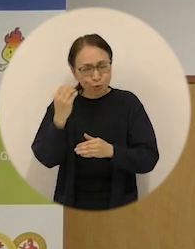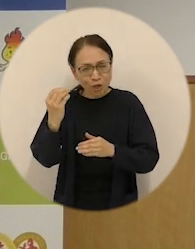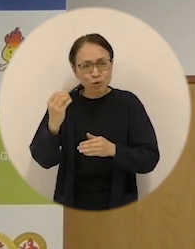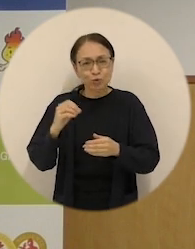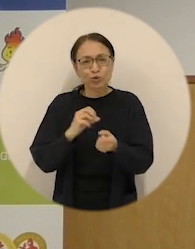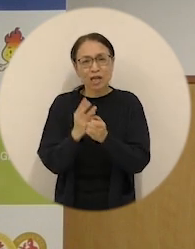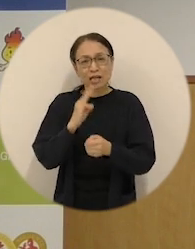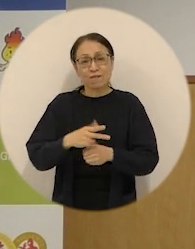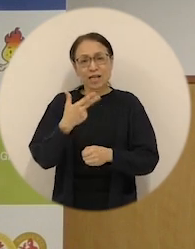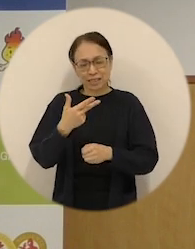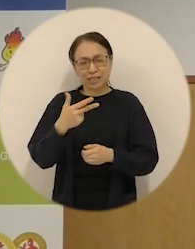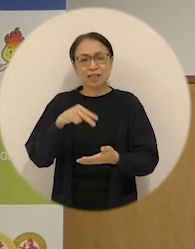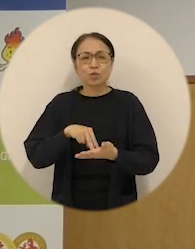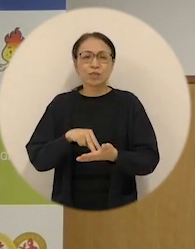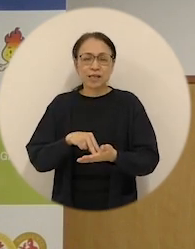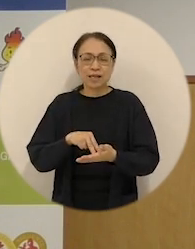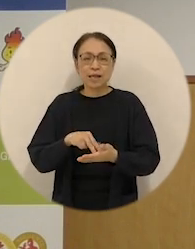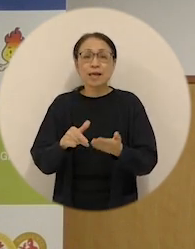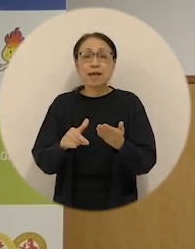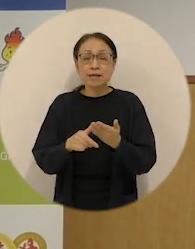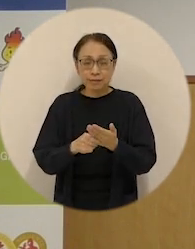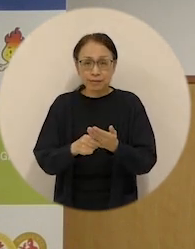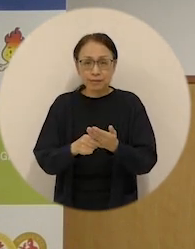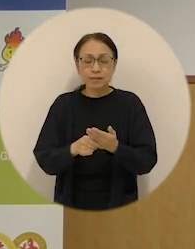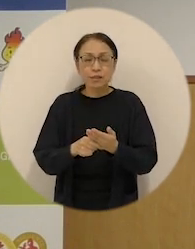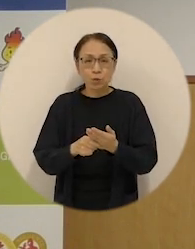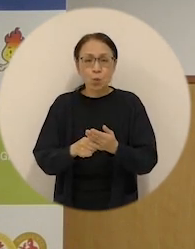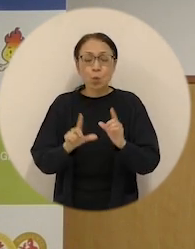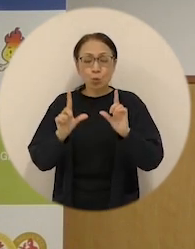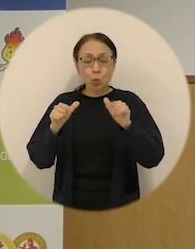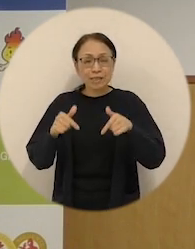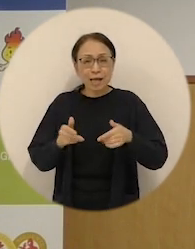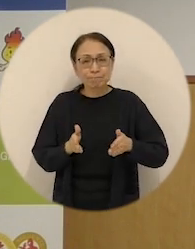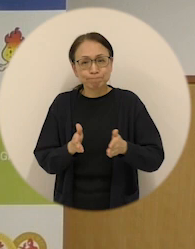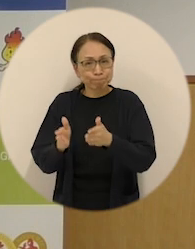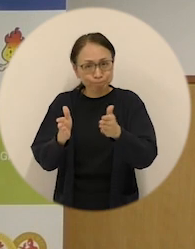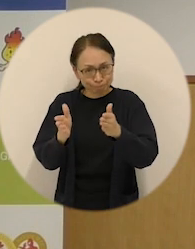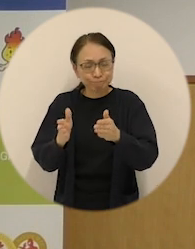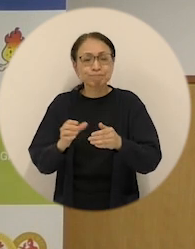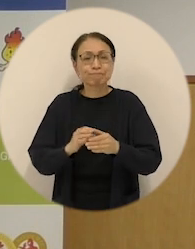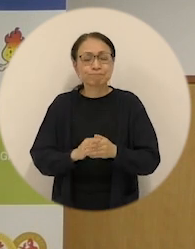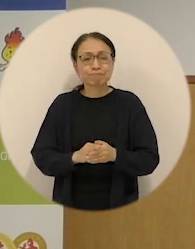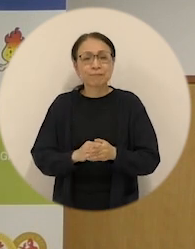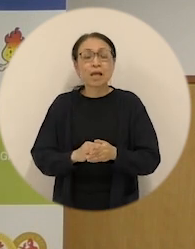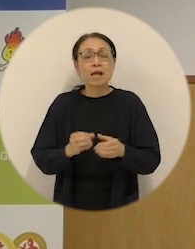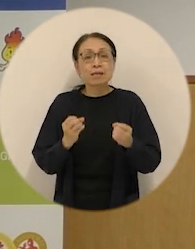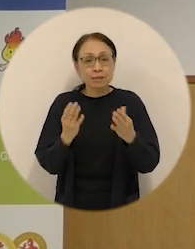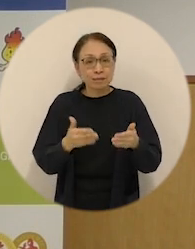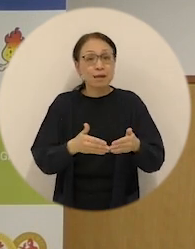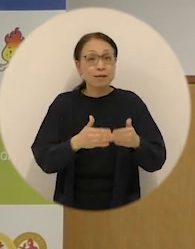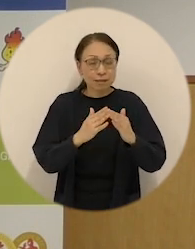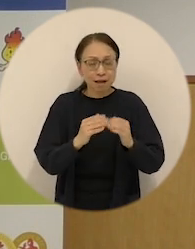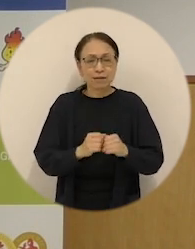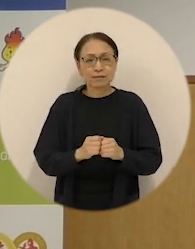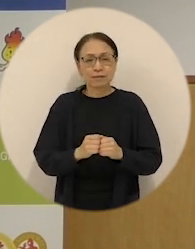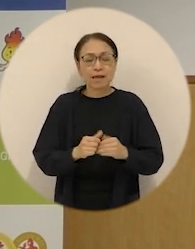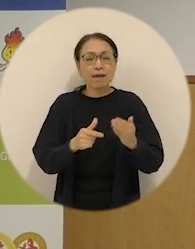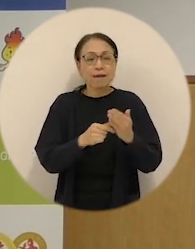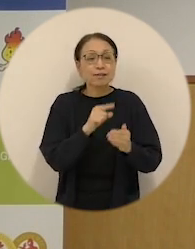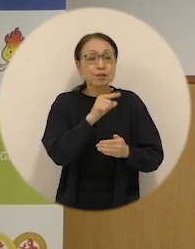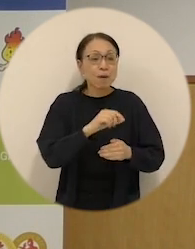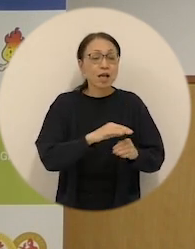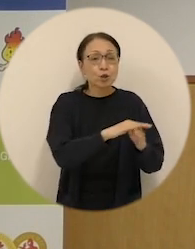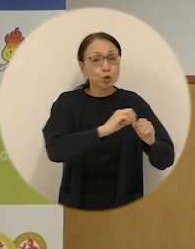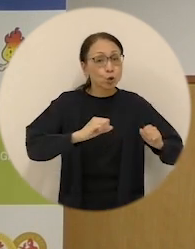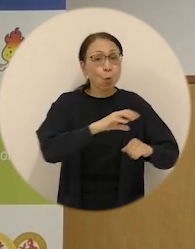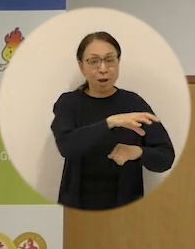として須賀川駅東西自由連絡通路や新駅舎駅前広場西口等